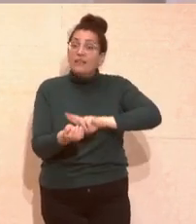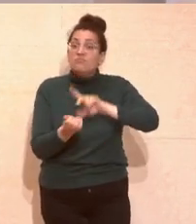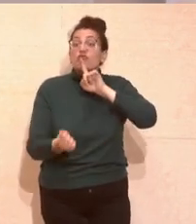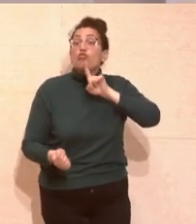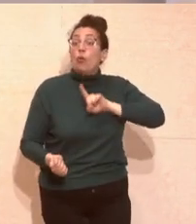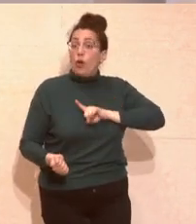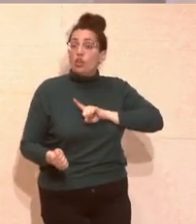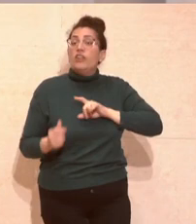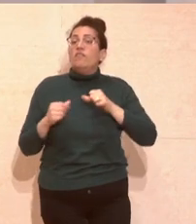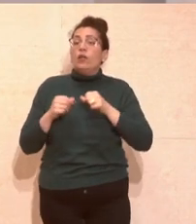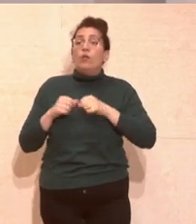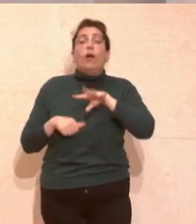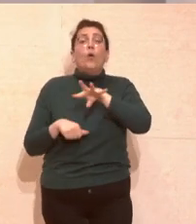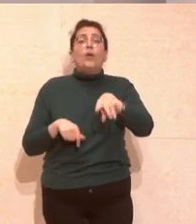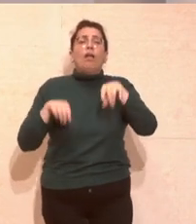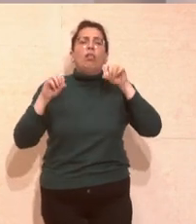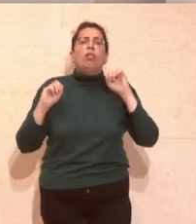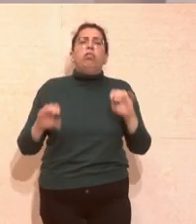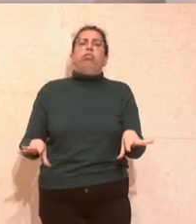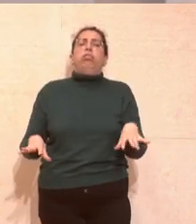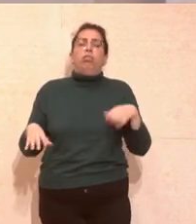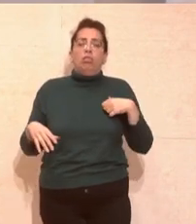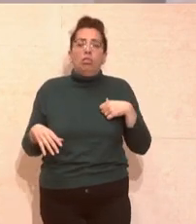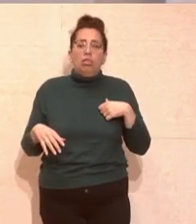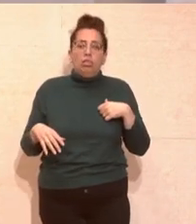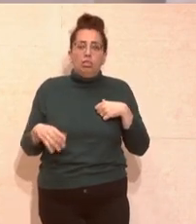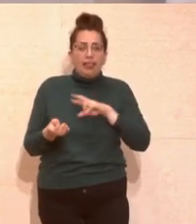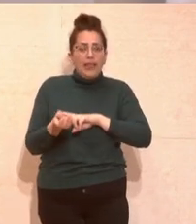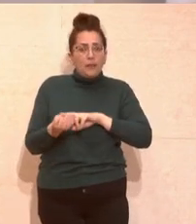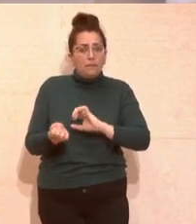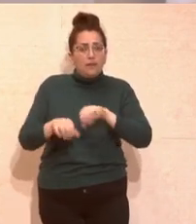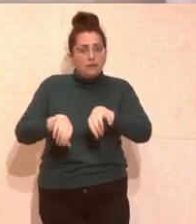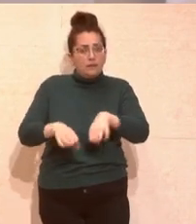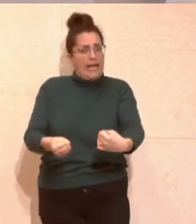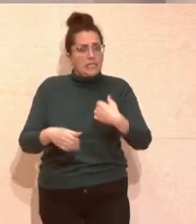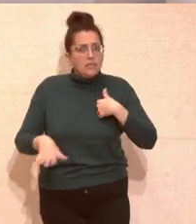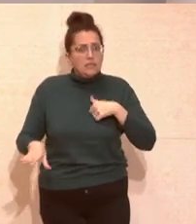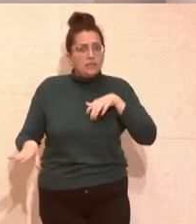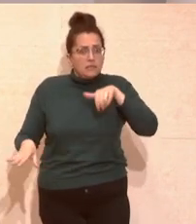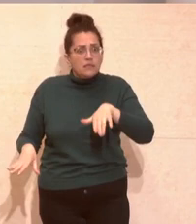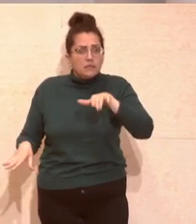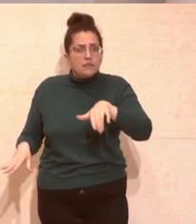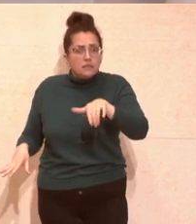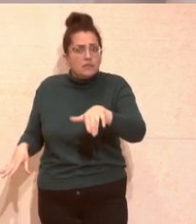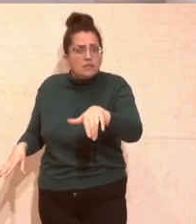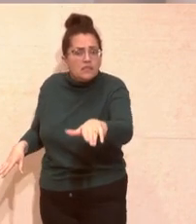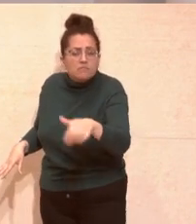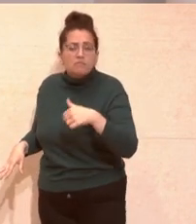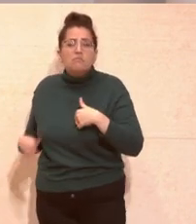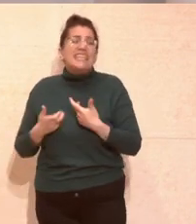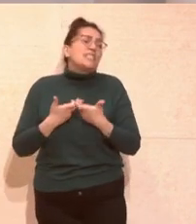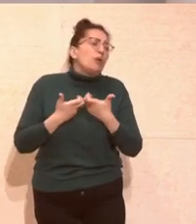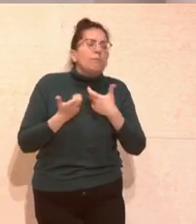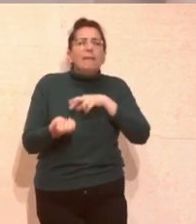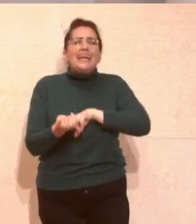ça entraîne une irrégularité. Cette irrégularité, si elle est, je dirais, assez modérée, c'est-à-dire si c'est 2 heures,